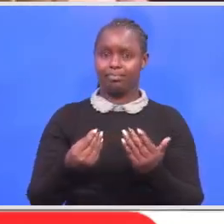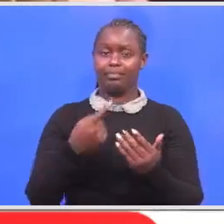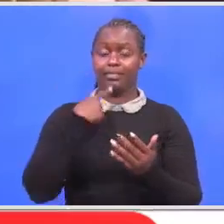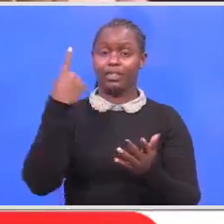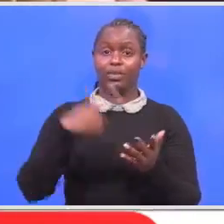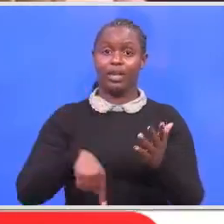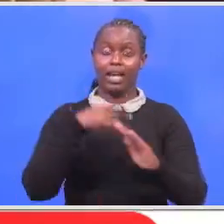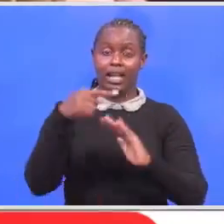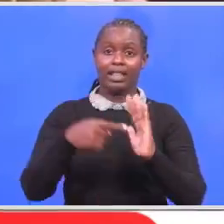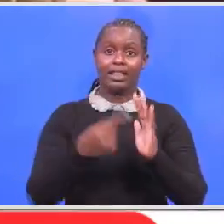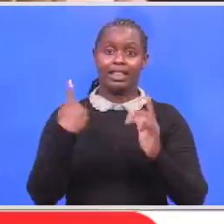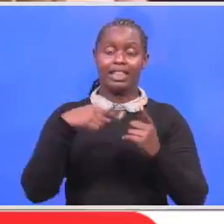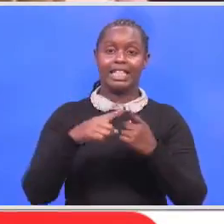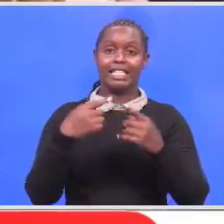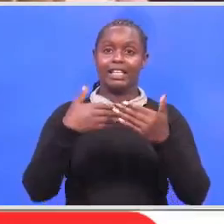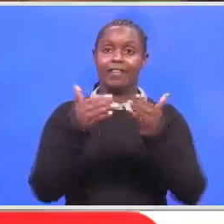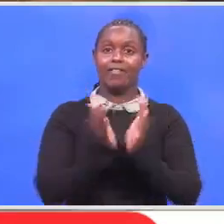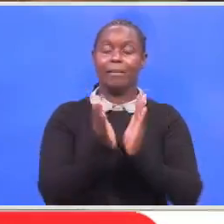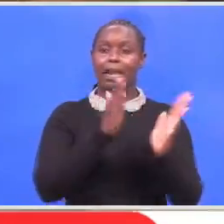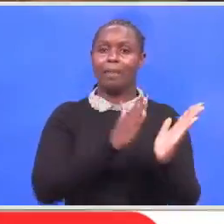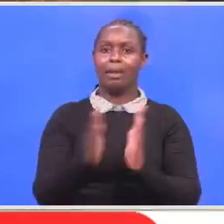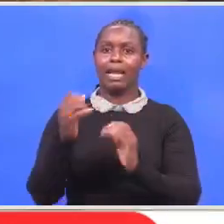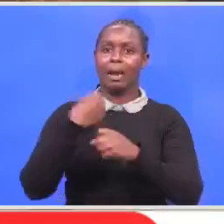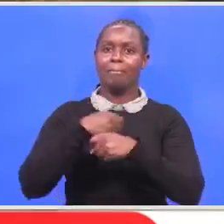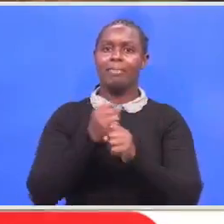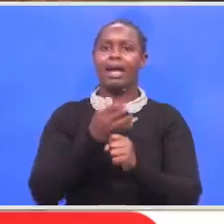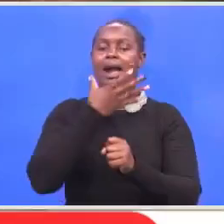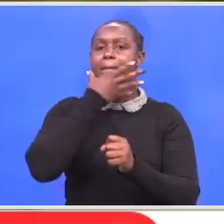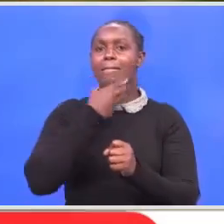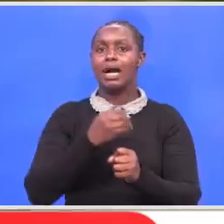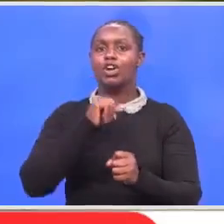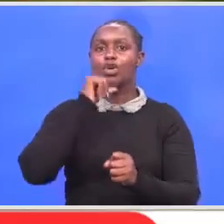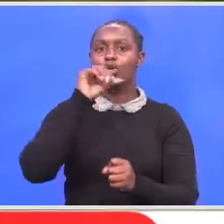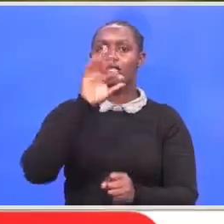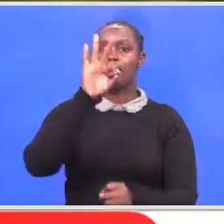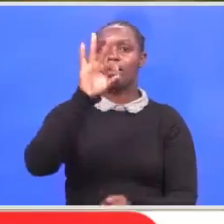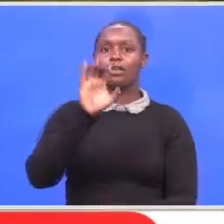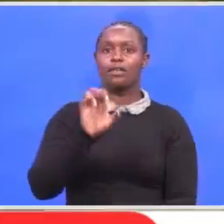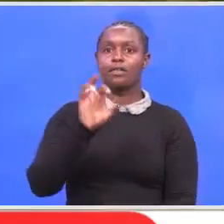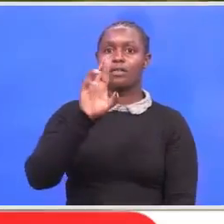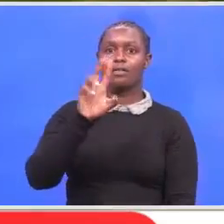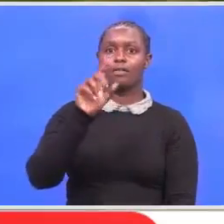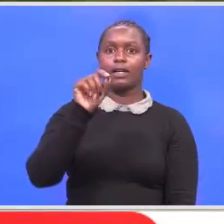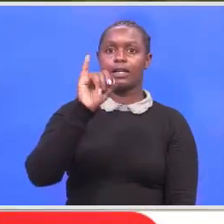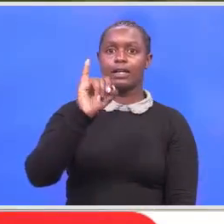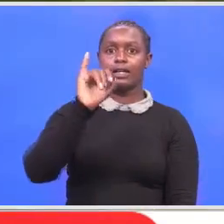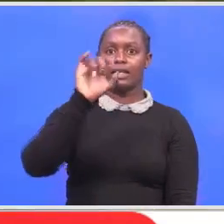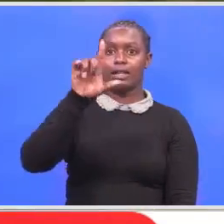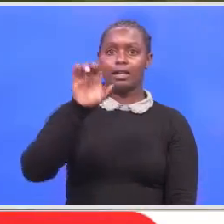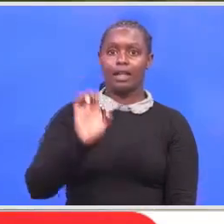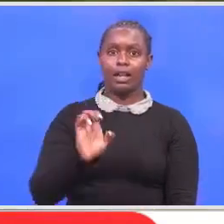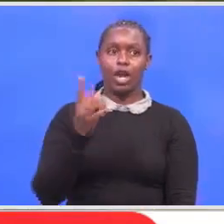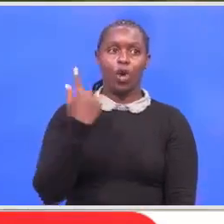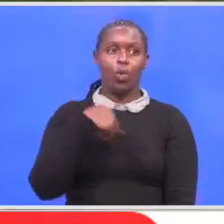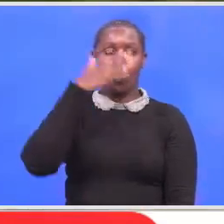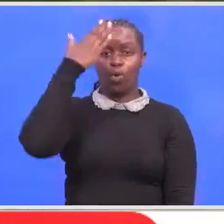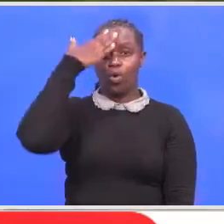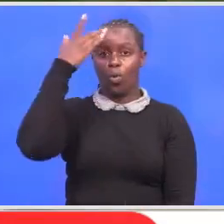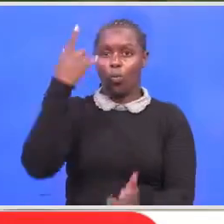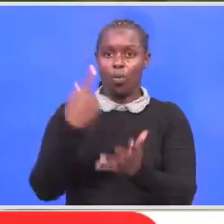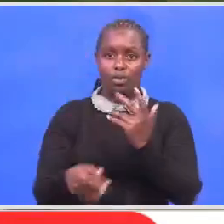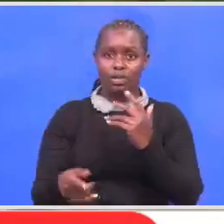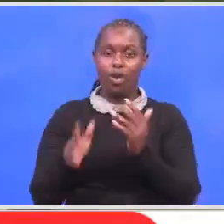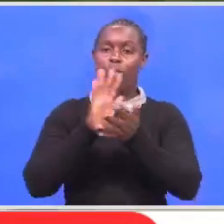huo unaua uume wa binadamu. As a man, as a group, we always know that without a